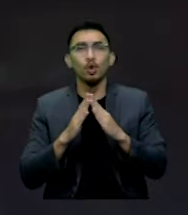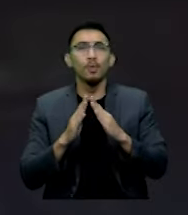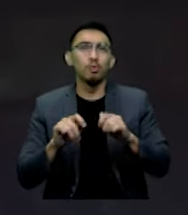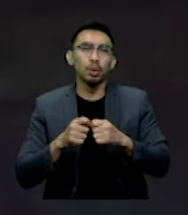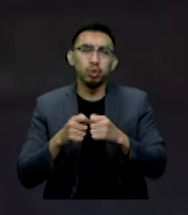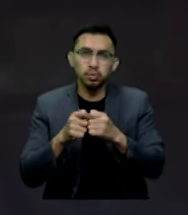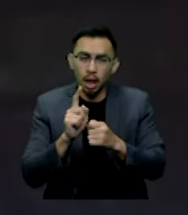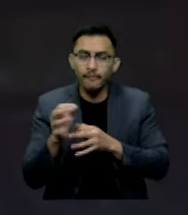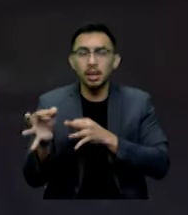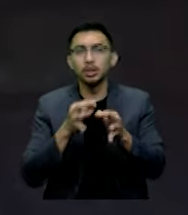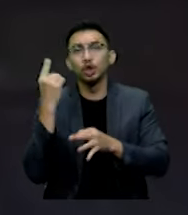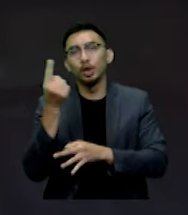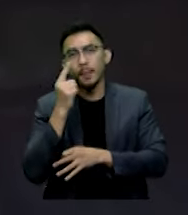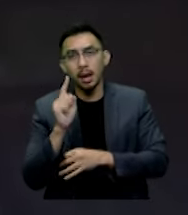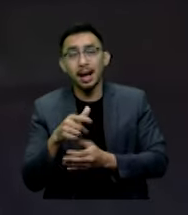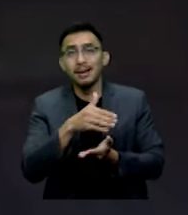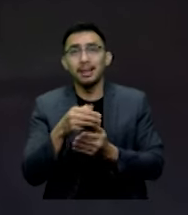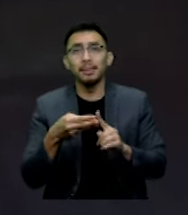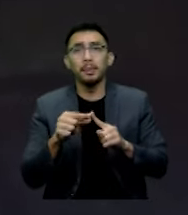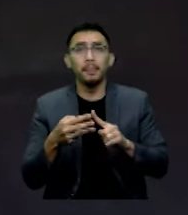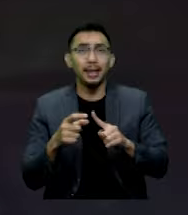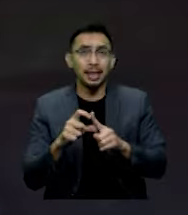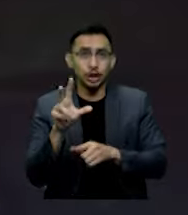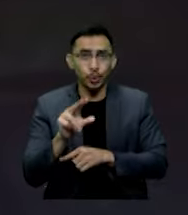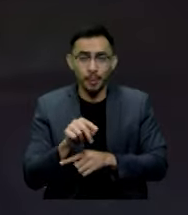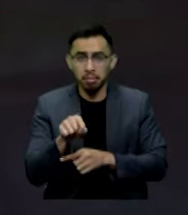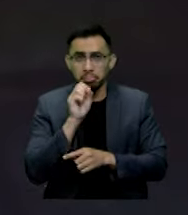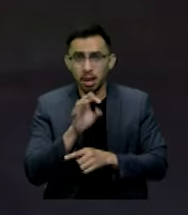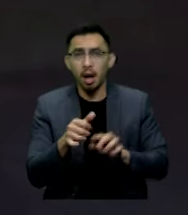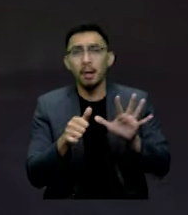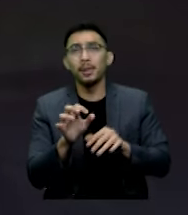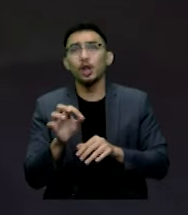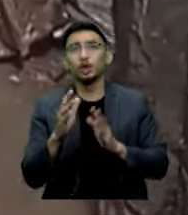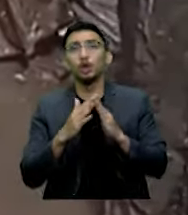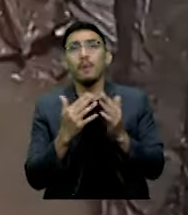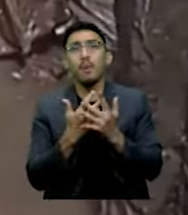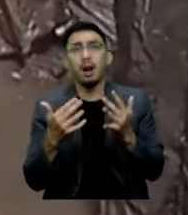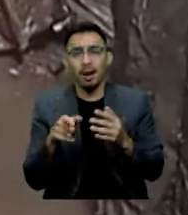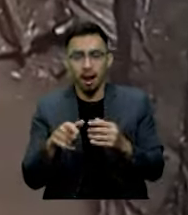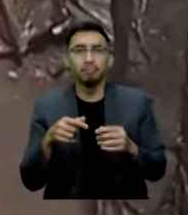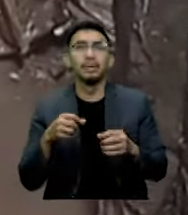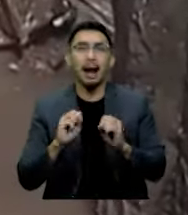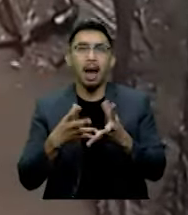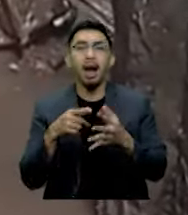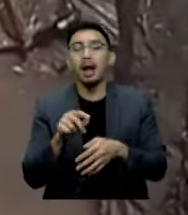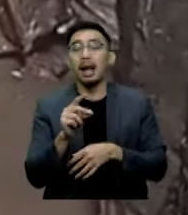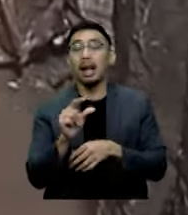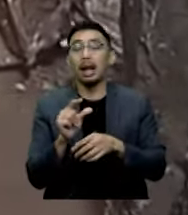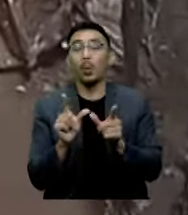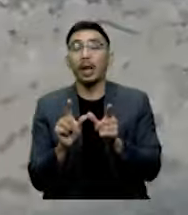dan fasilitas umum. Data BPBD Jawa Barat mencatat 600 rumah warga yang terdampak tersebar di 3 RW.